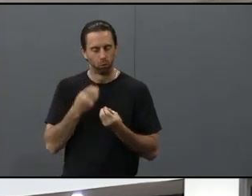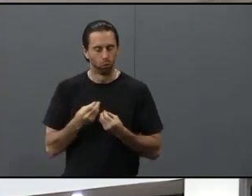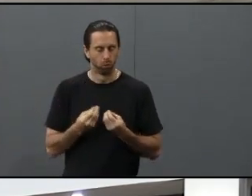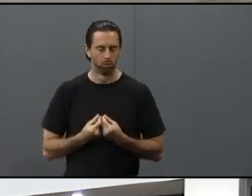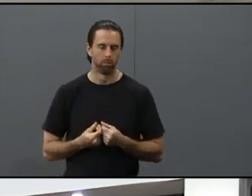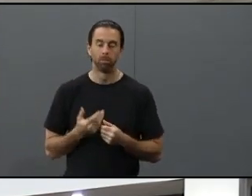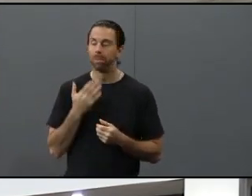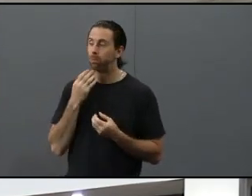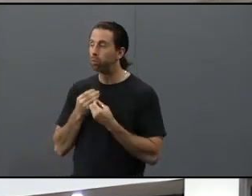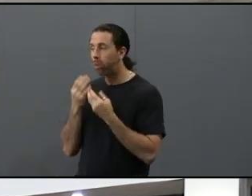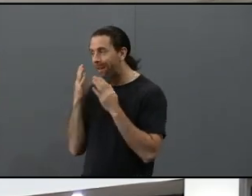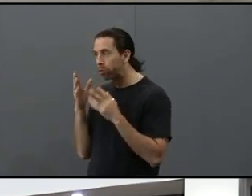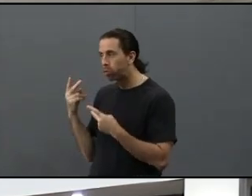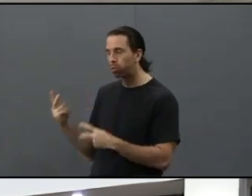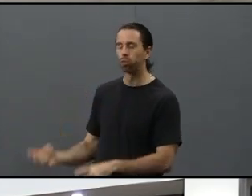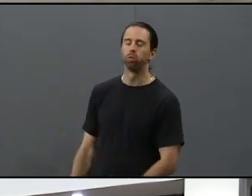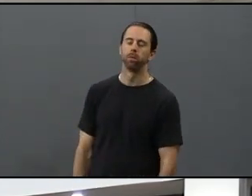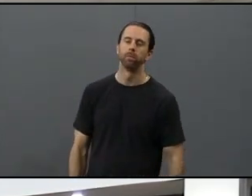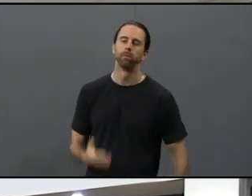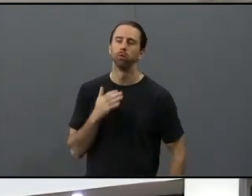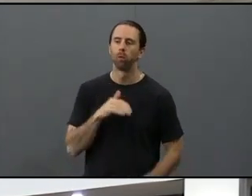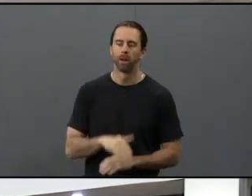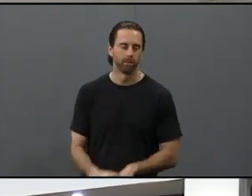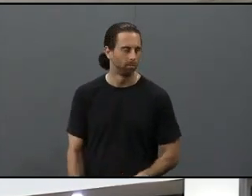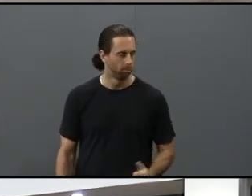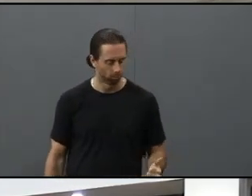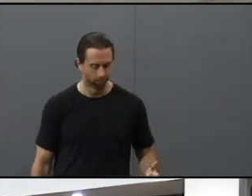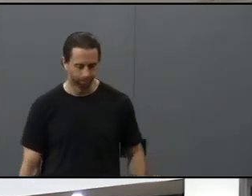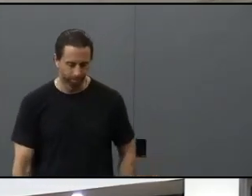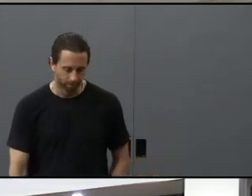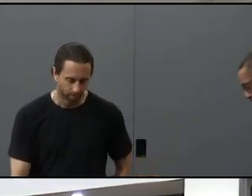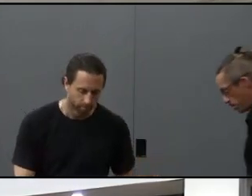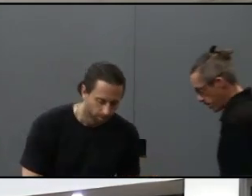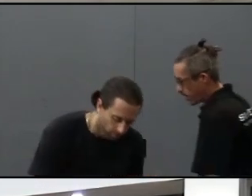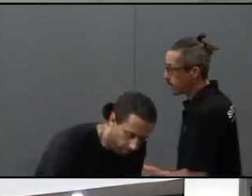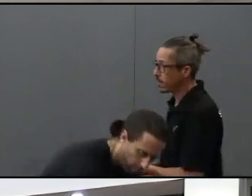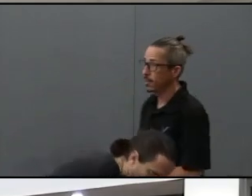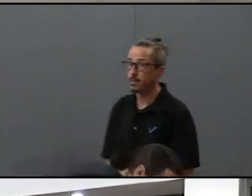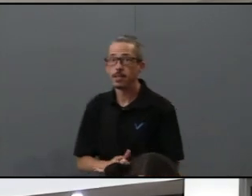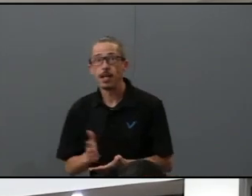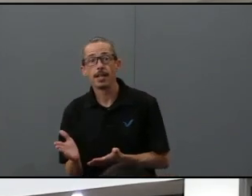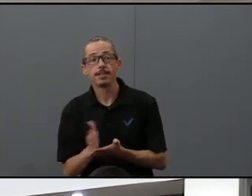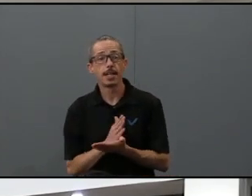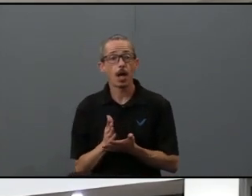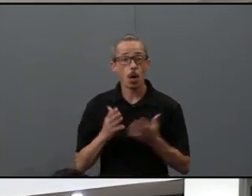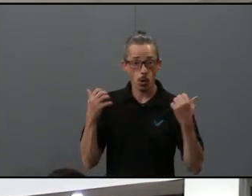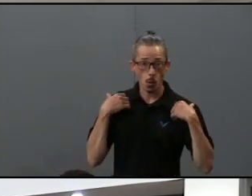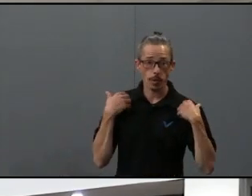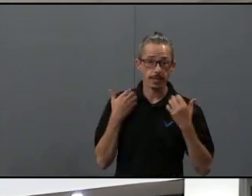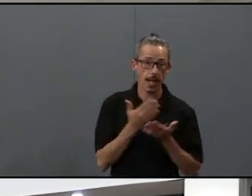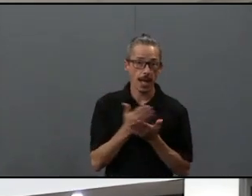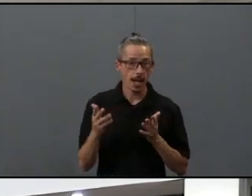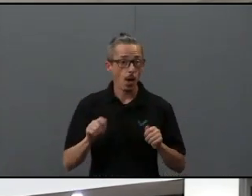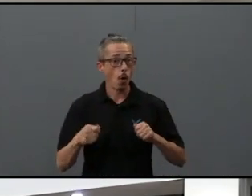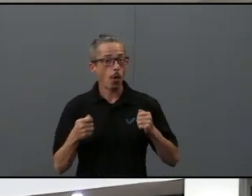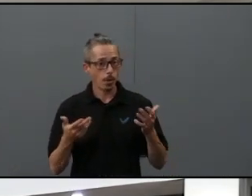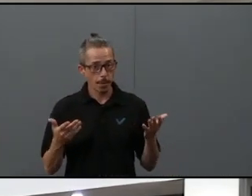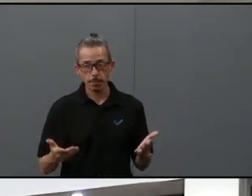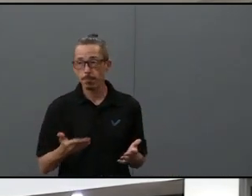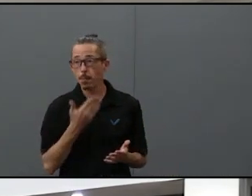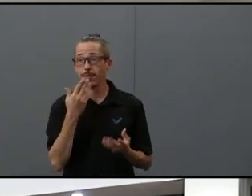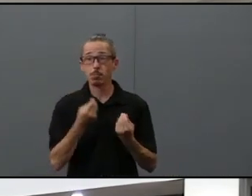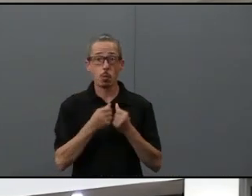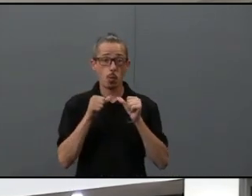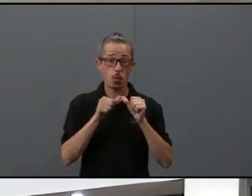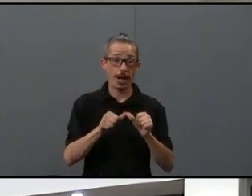merci beaucoup pour votre ouverture merci beaucoup bonne soirée donc on tombe maintenant à la séance du conseil je vous remercie d'être tous restés